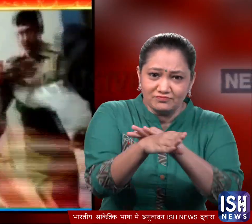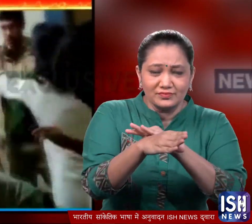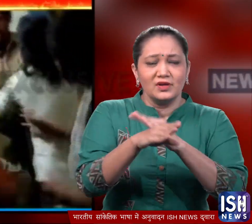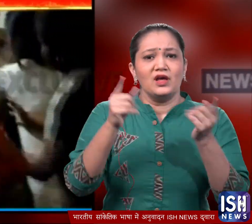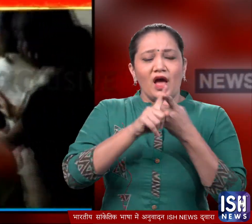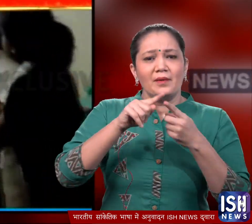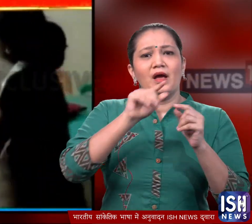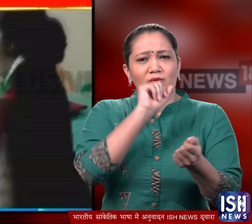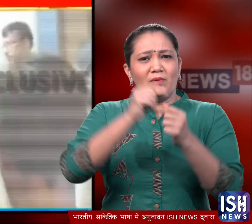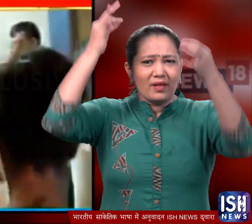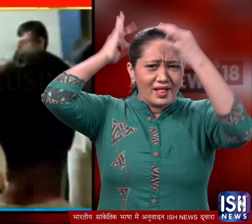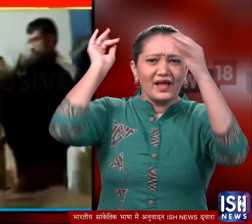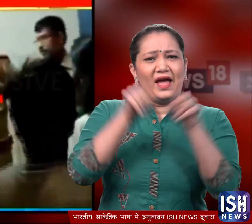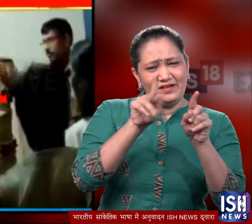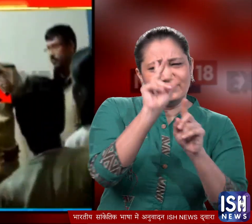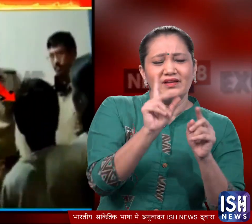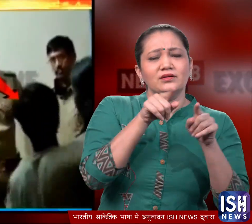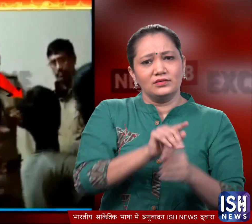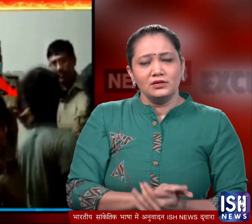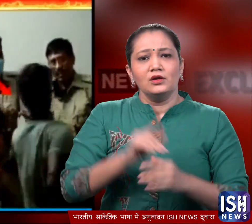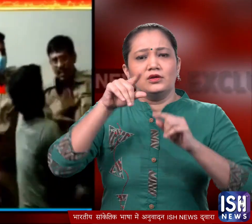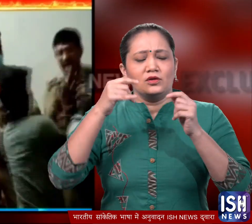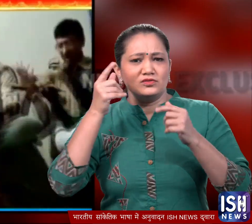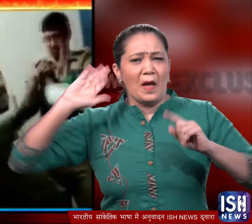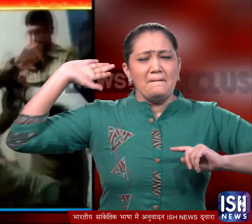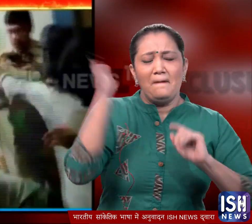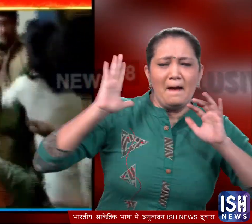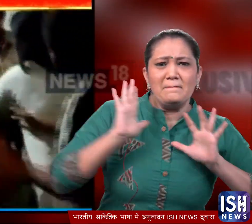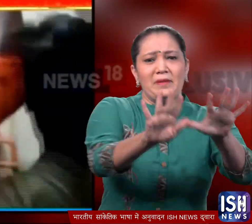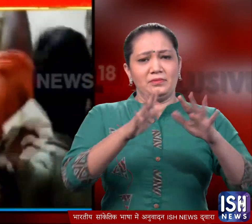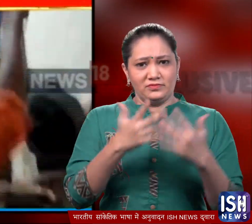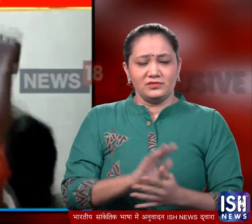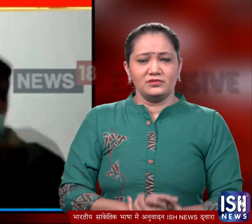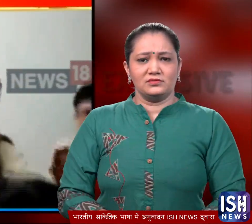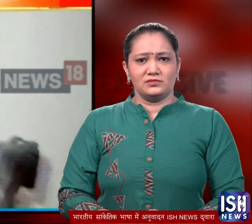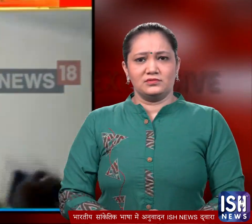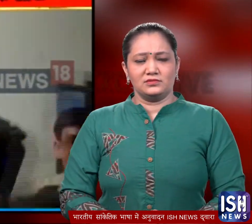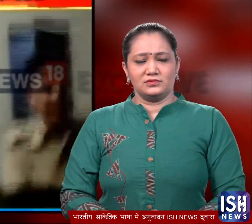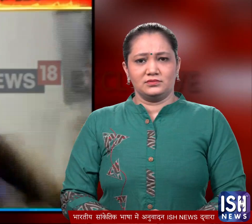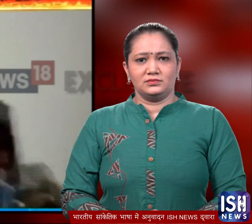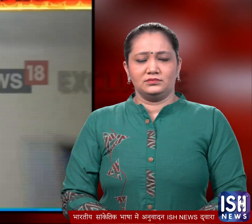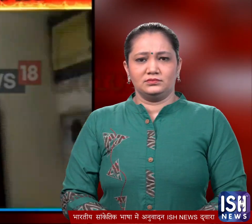उस कमरे में एक कांस्टेबल भी था, जिसके बाद उस लड़के ने दारोगा को जोर से धक्का दे दिया।